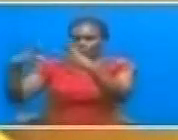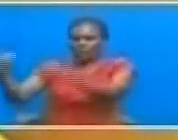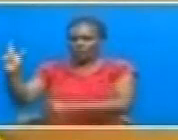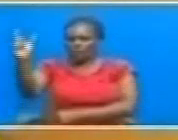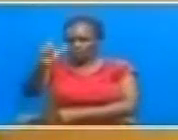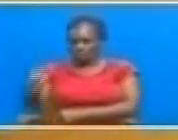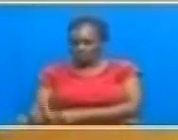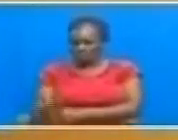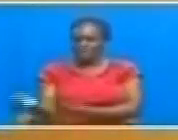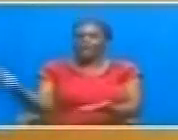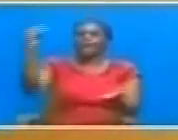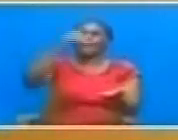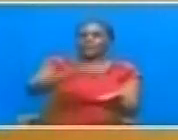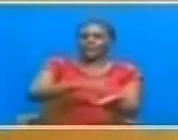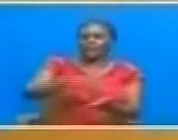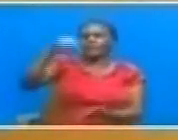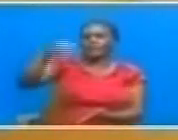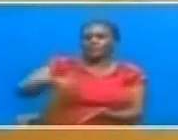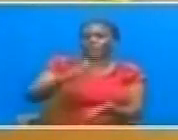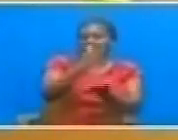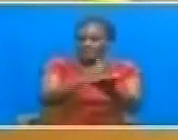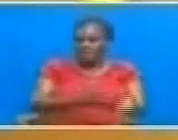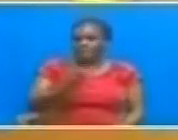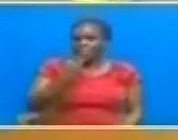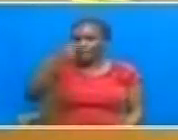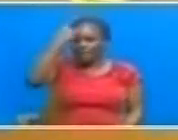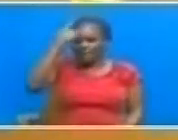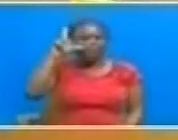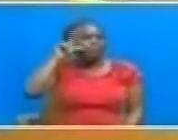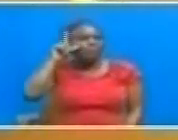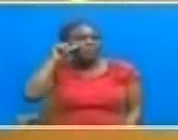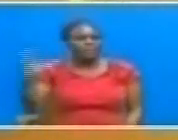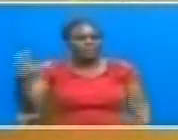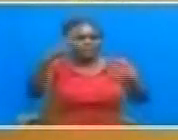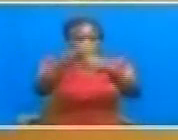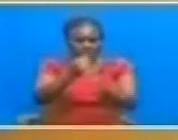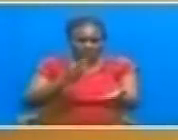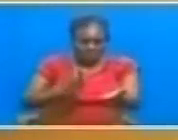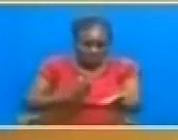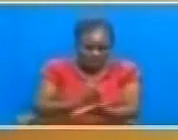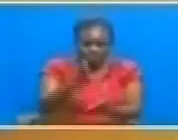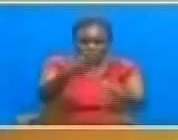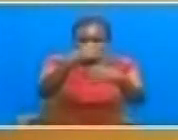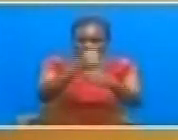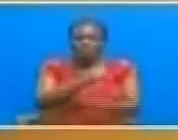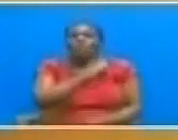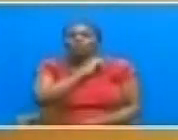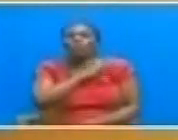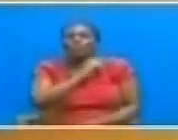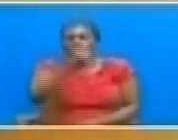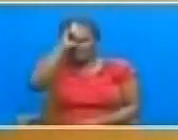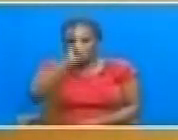pwani zimefufuka tena leo baada ya baadhi ya wazazi mjini Mombasa kujiunga na mashirika ya haki kulalamika vikali kuhusu